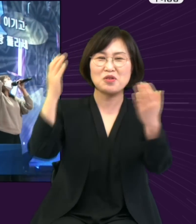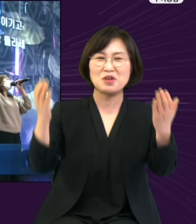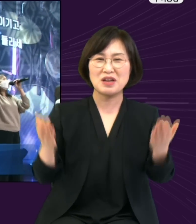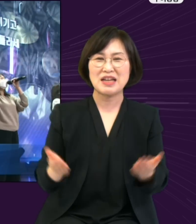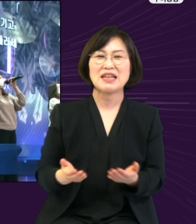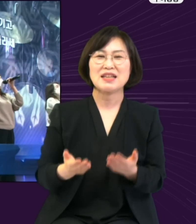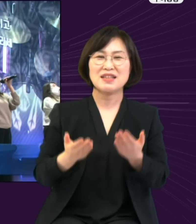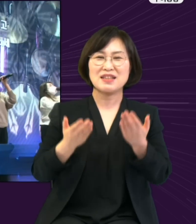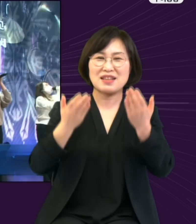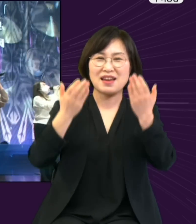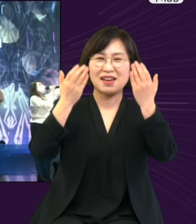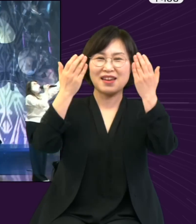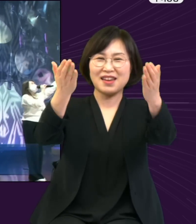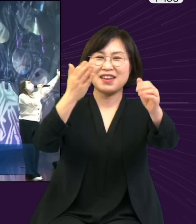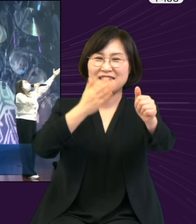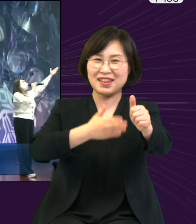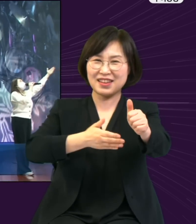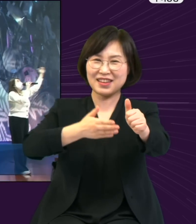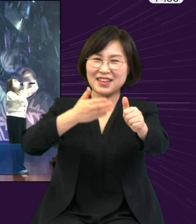돌리세.